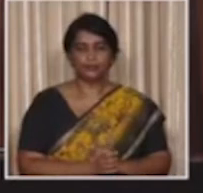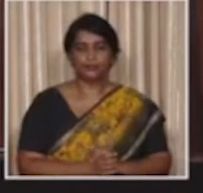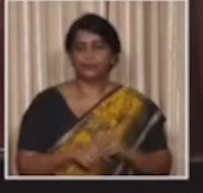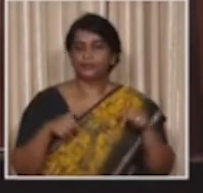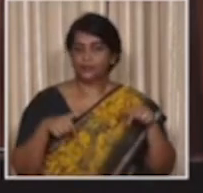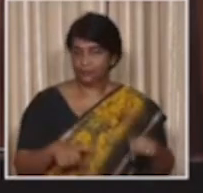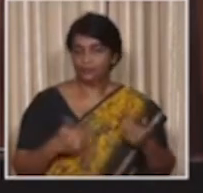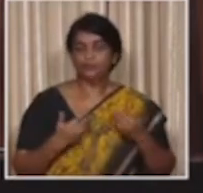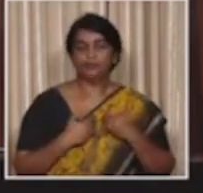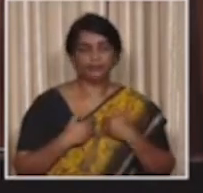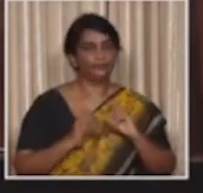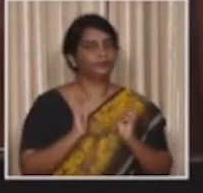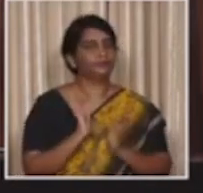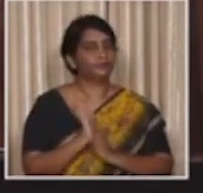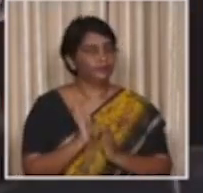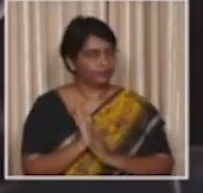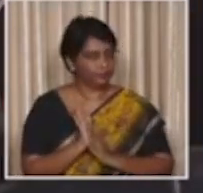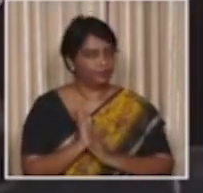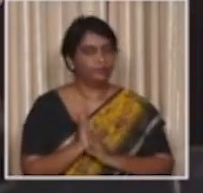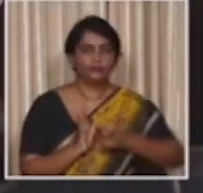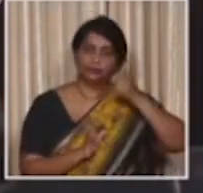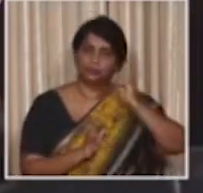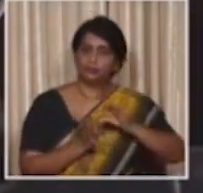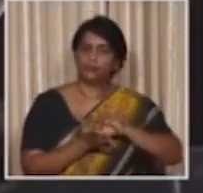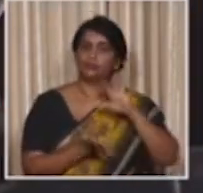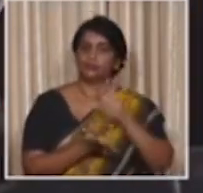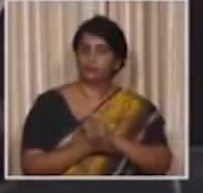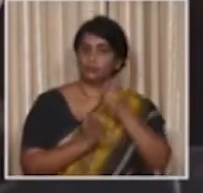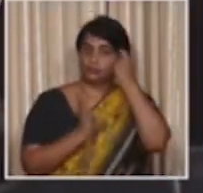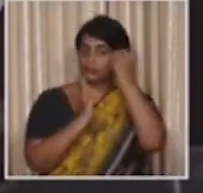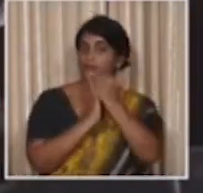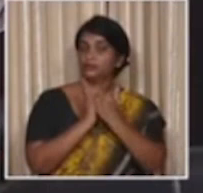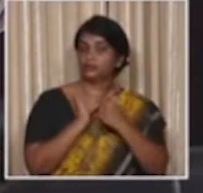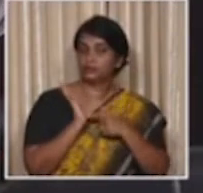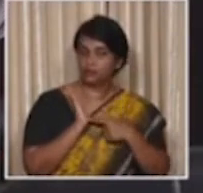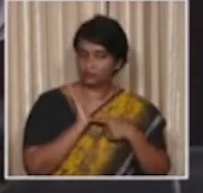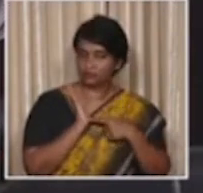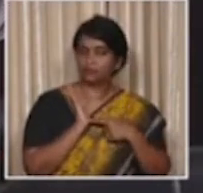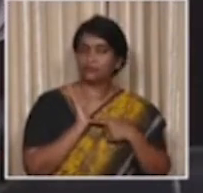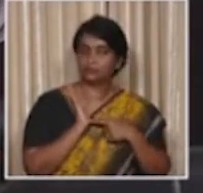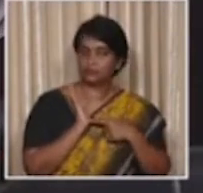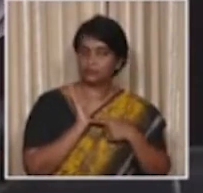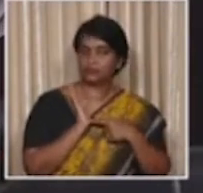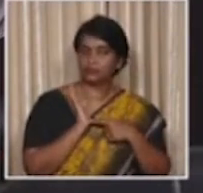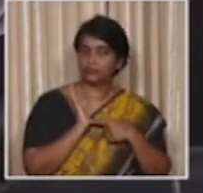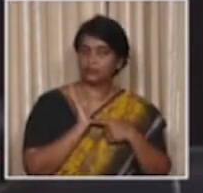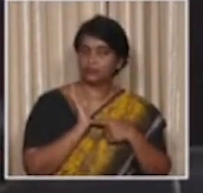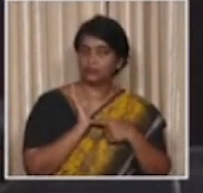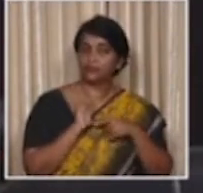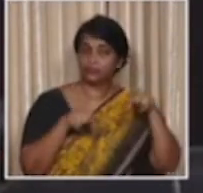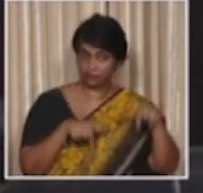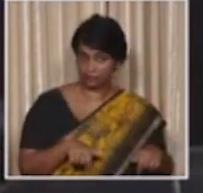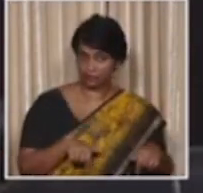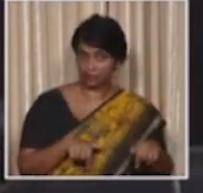දැන් අපි කාරක සභාවේ සම්මත කර යෝජනාවේ සහ අද